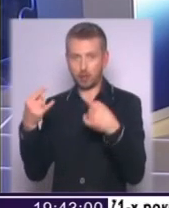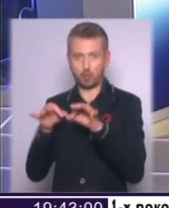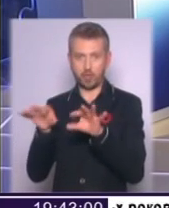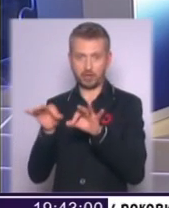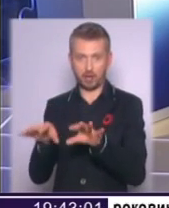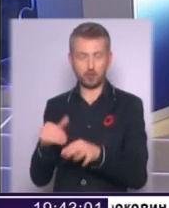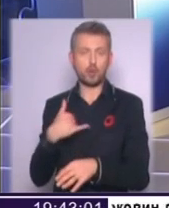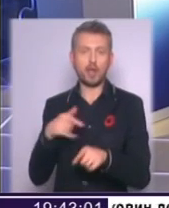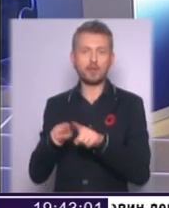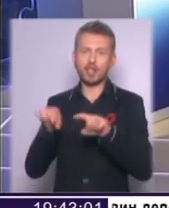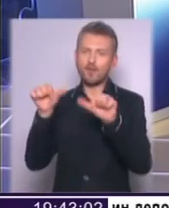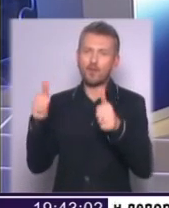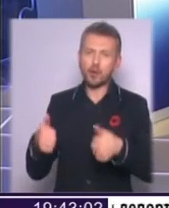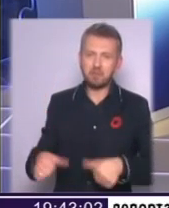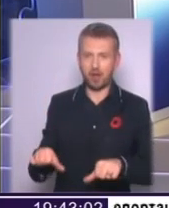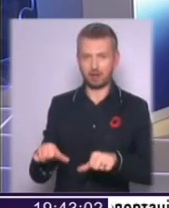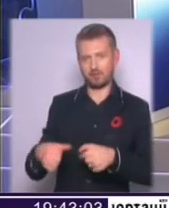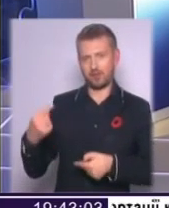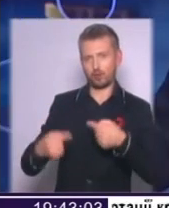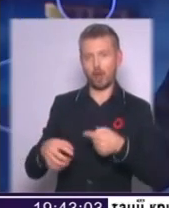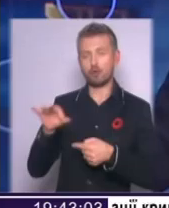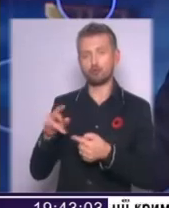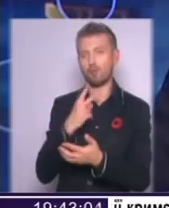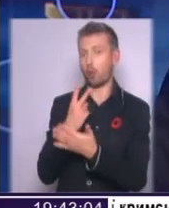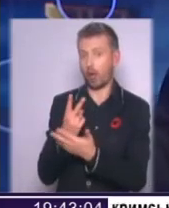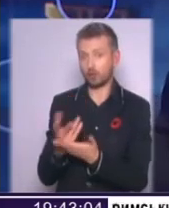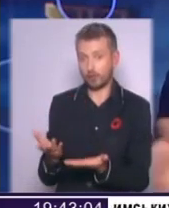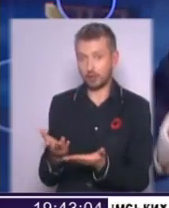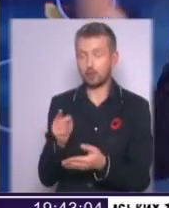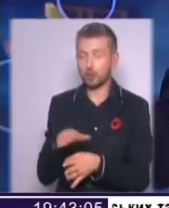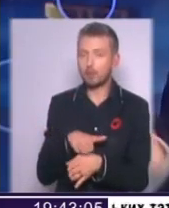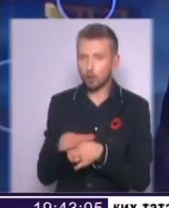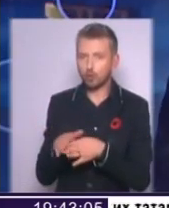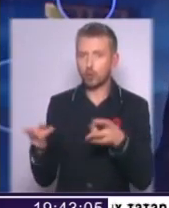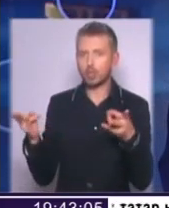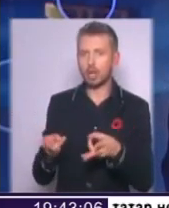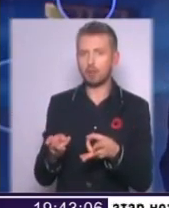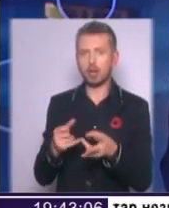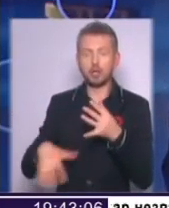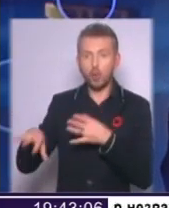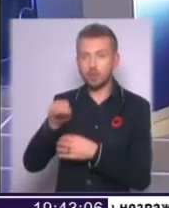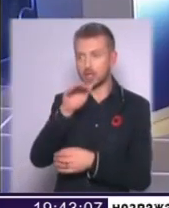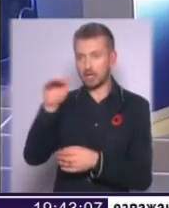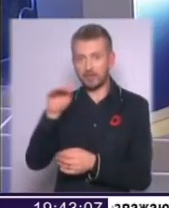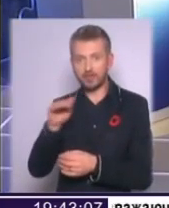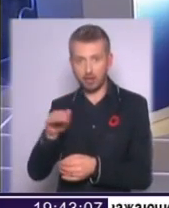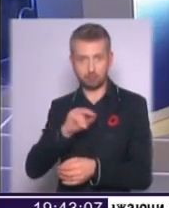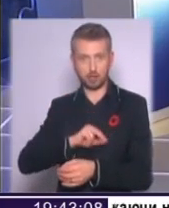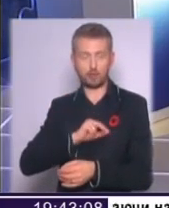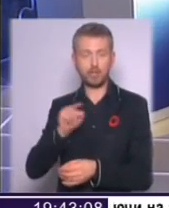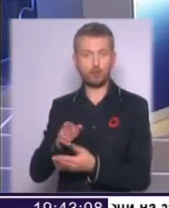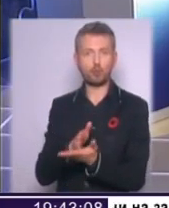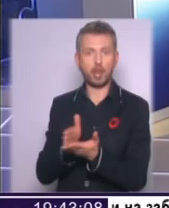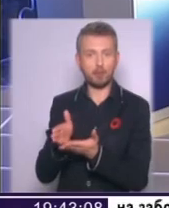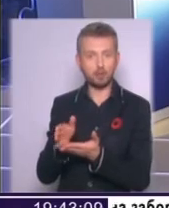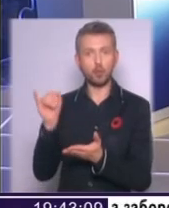нас формат дискусійний. А щодо показувати, ну, тут абсолютно треба на усіх рівнях працювати в цьому напрямку,